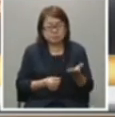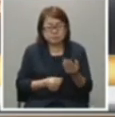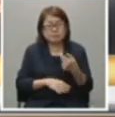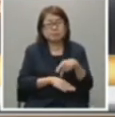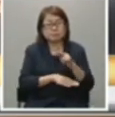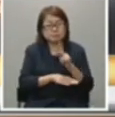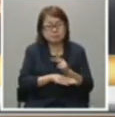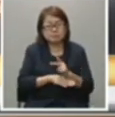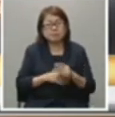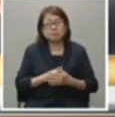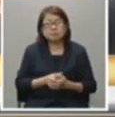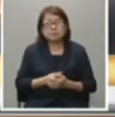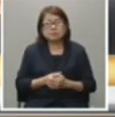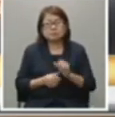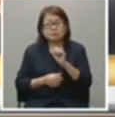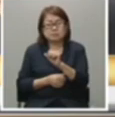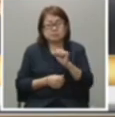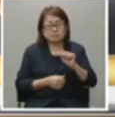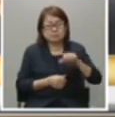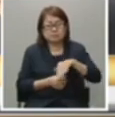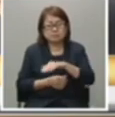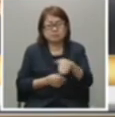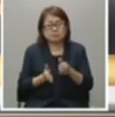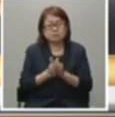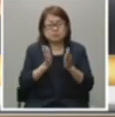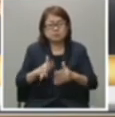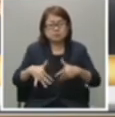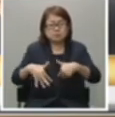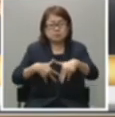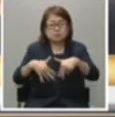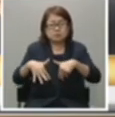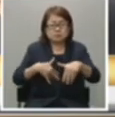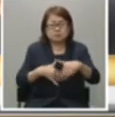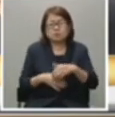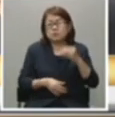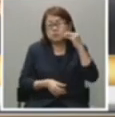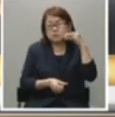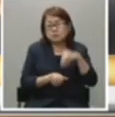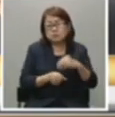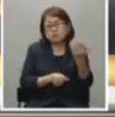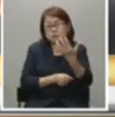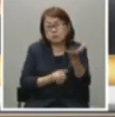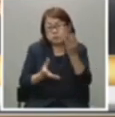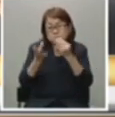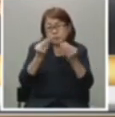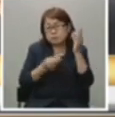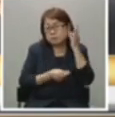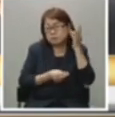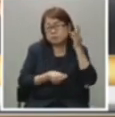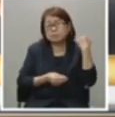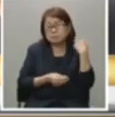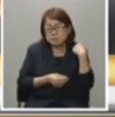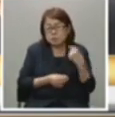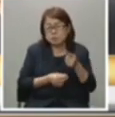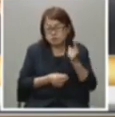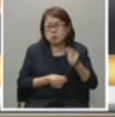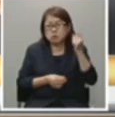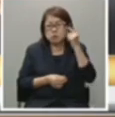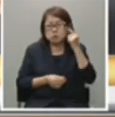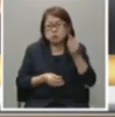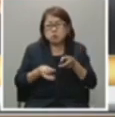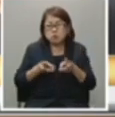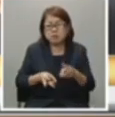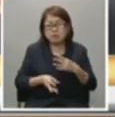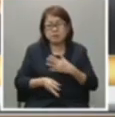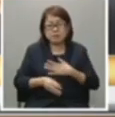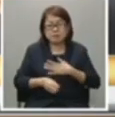ประธานท่านสมาชิกพี่น้องประชาชนที่รับชมรับฟังอยู่ทางบ้านทราบถึงแนวทางการอภิปราย